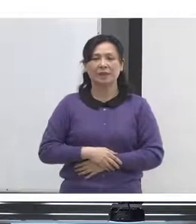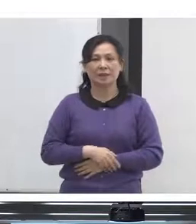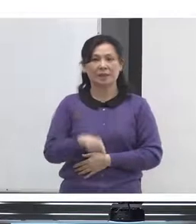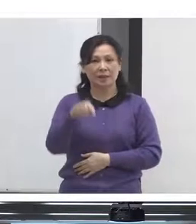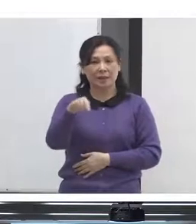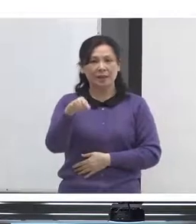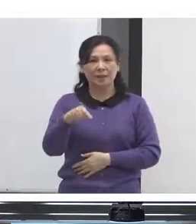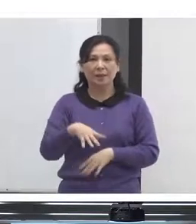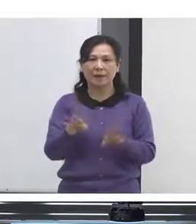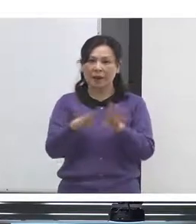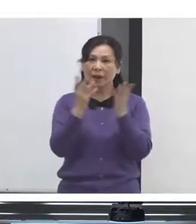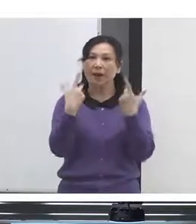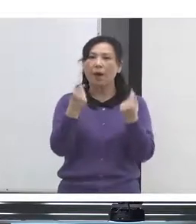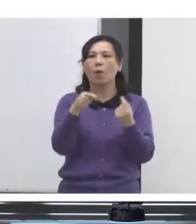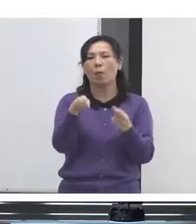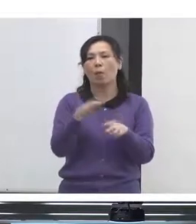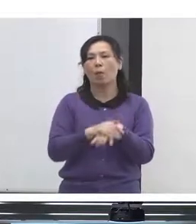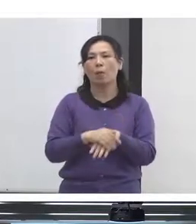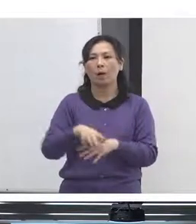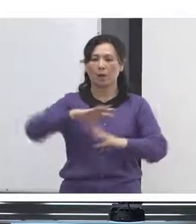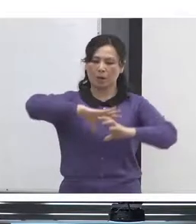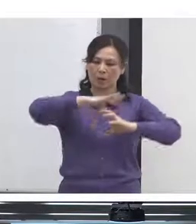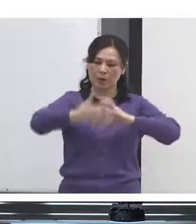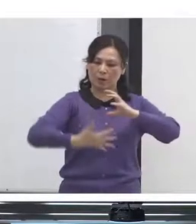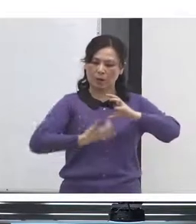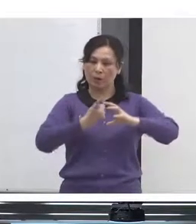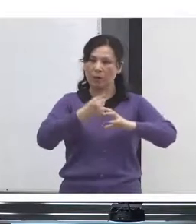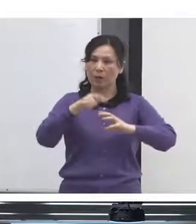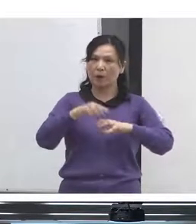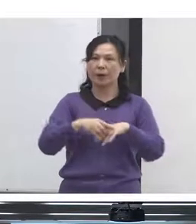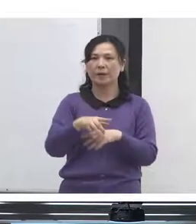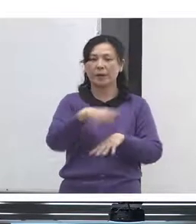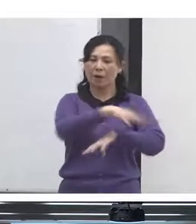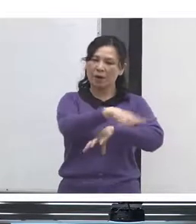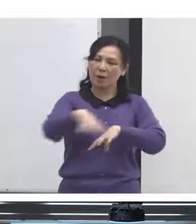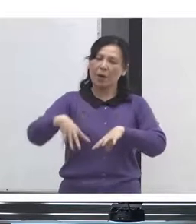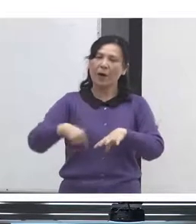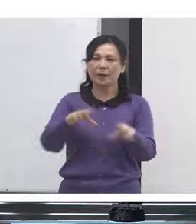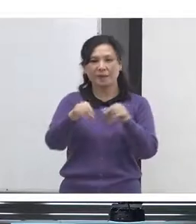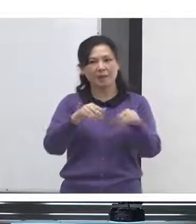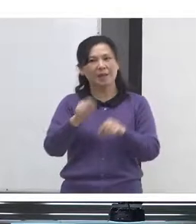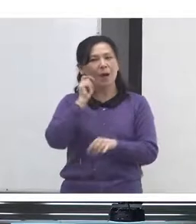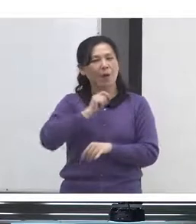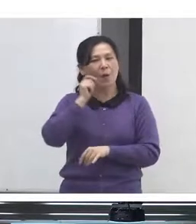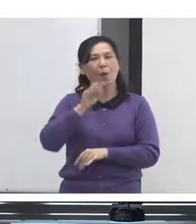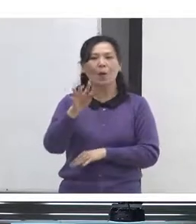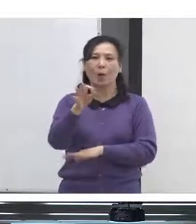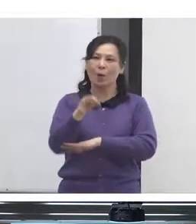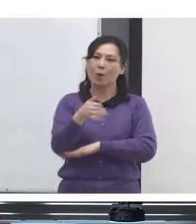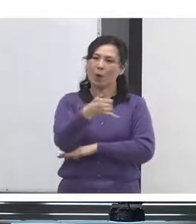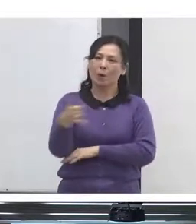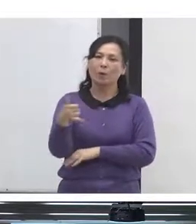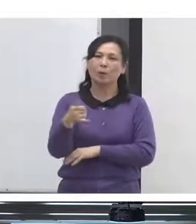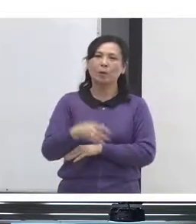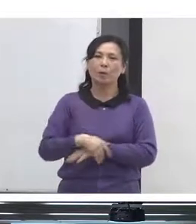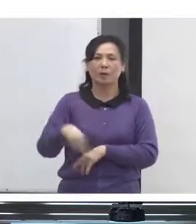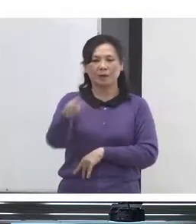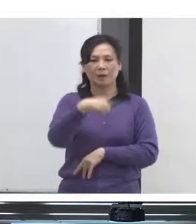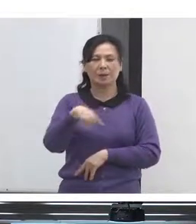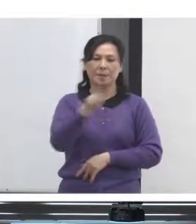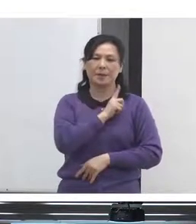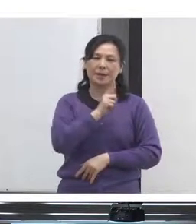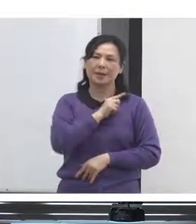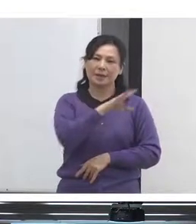全是开源的专案，那是从全球一些对于空间资讯有相关有兴趣的学者，大家自主使用自己